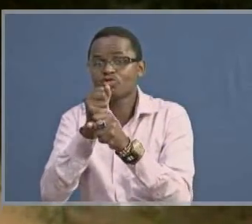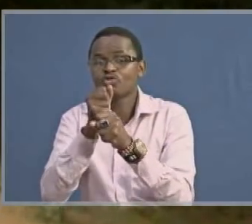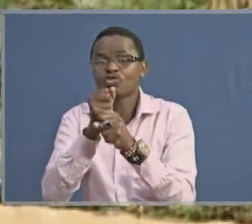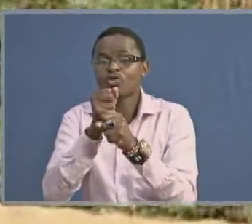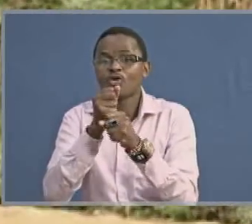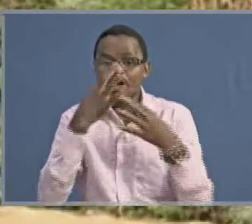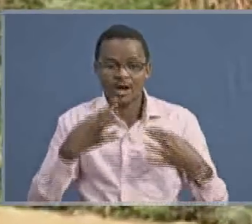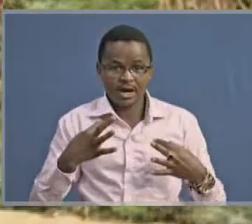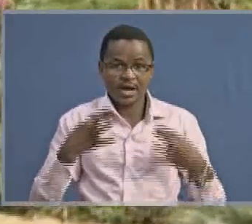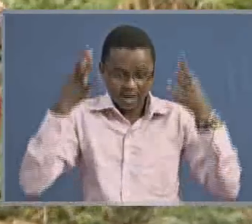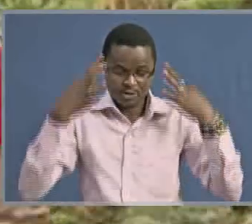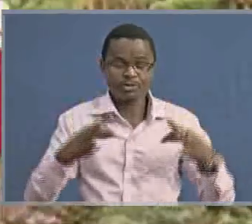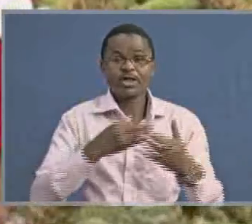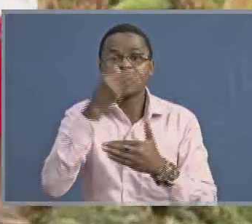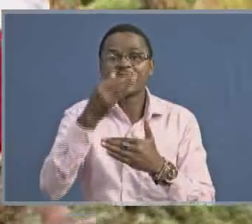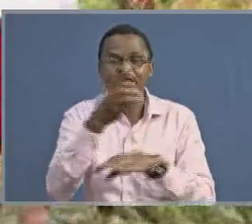ifuatayo.